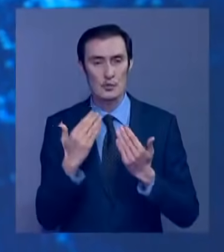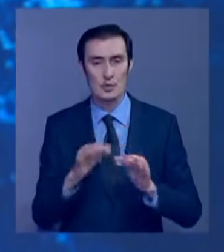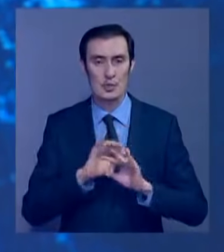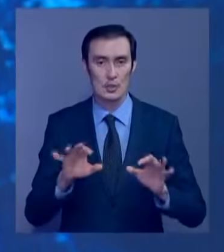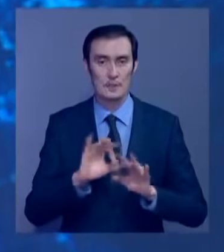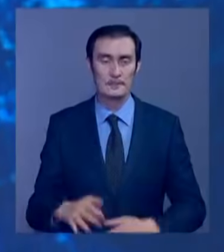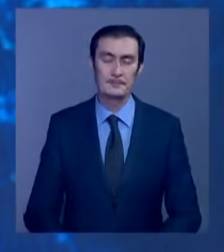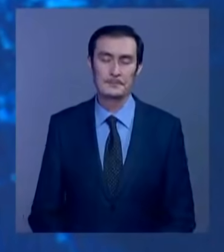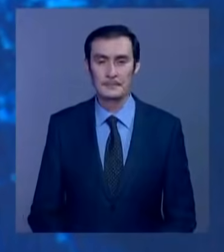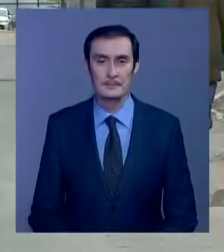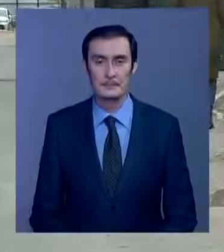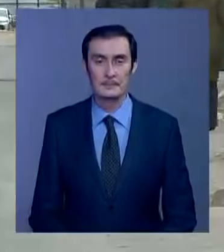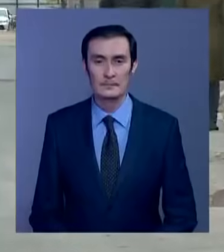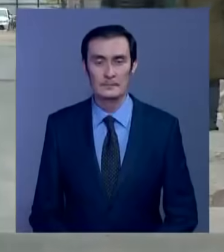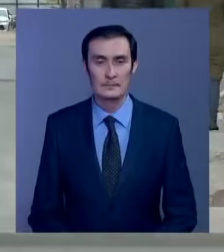сюжете.